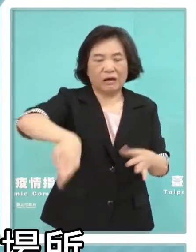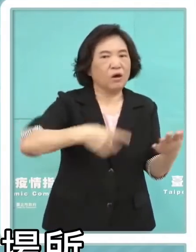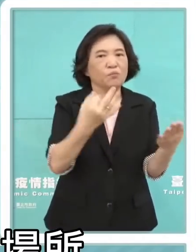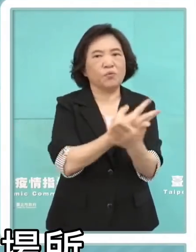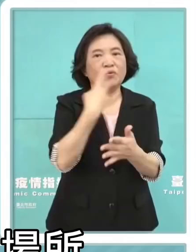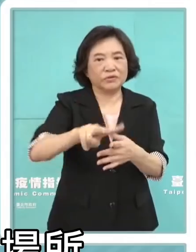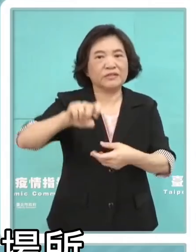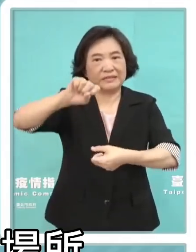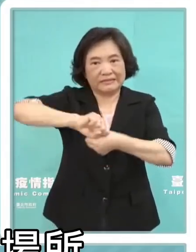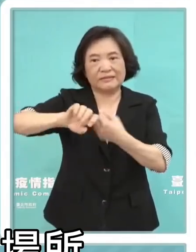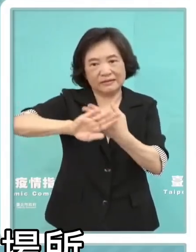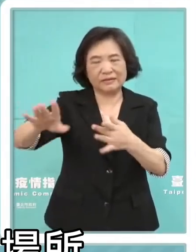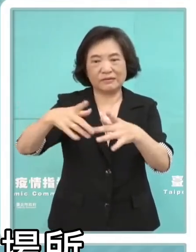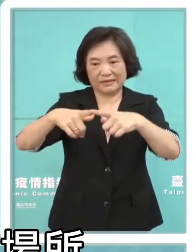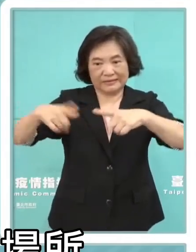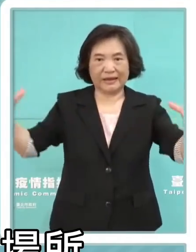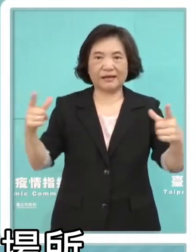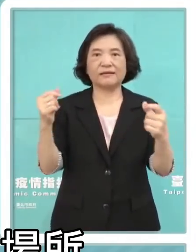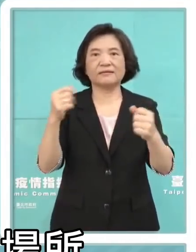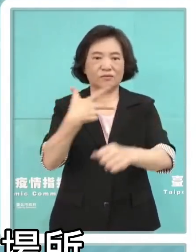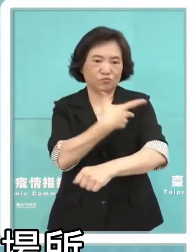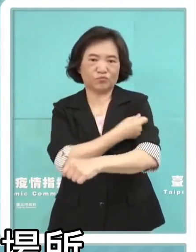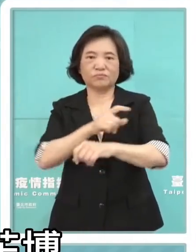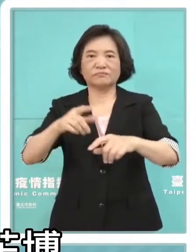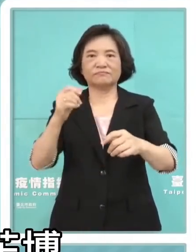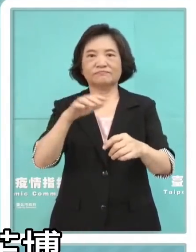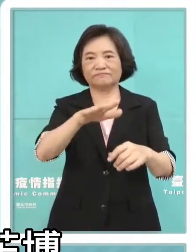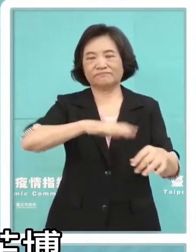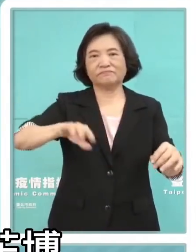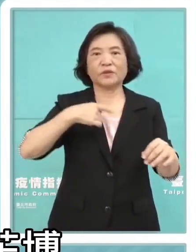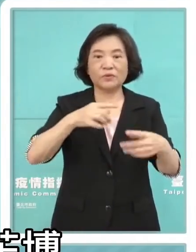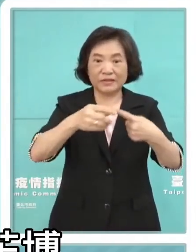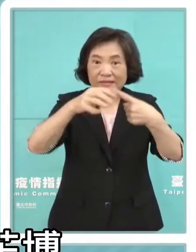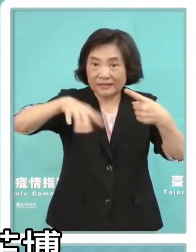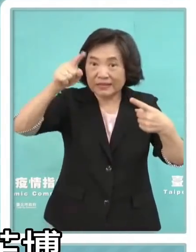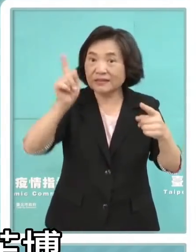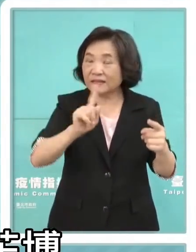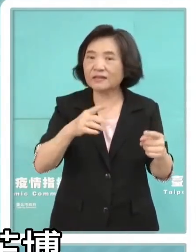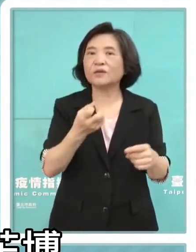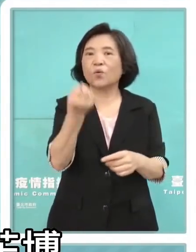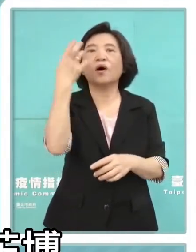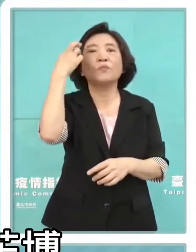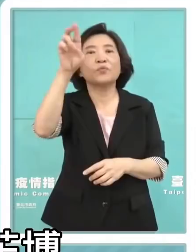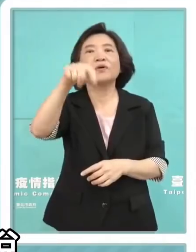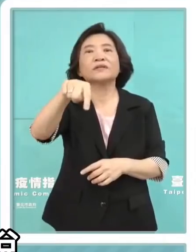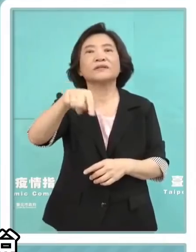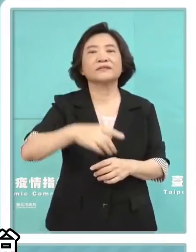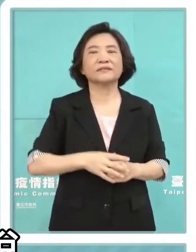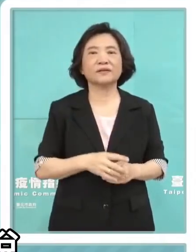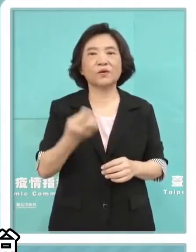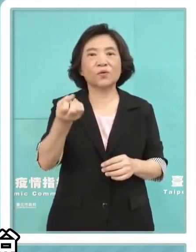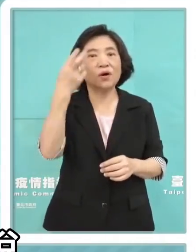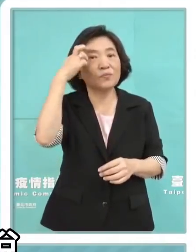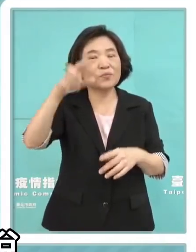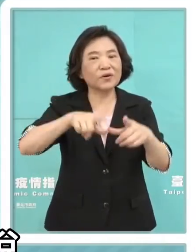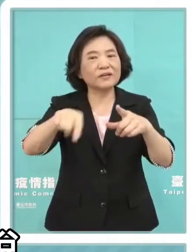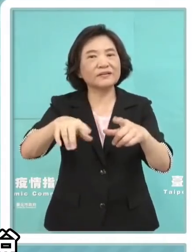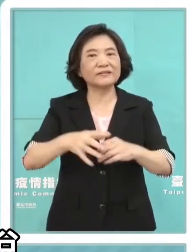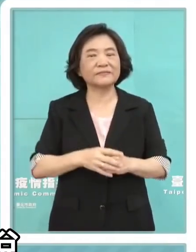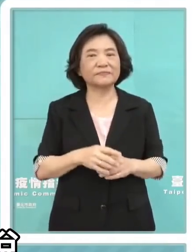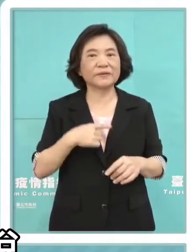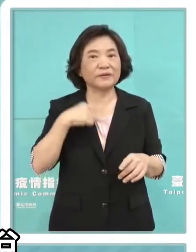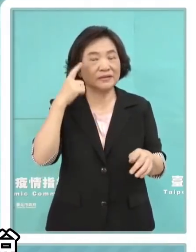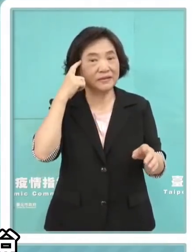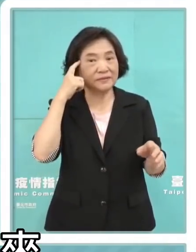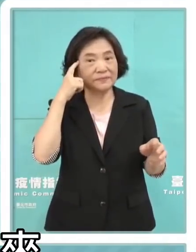我们就必须要开启那个大型的注射场所。我说我们第一个选择项就是花博，所以我当时的意思只是讲